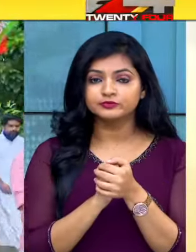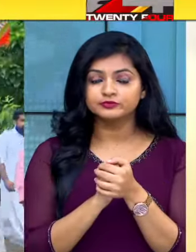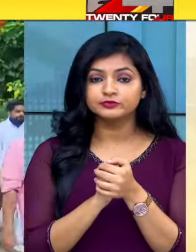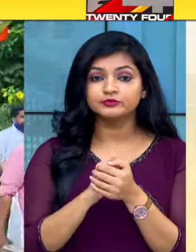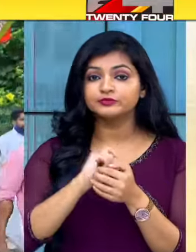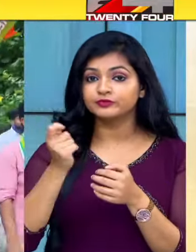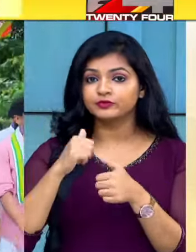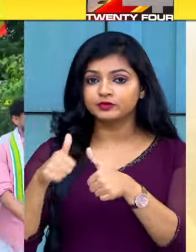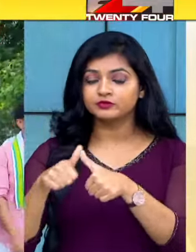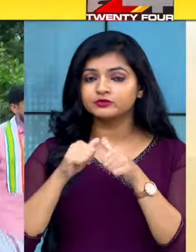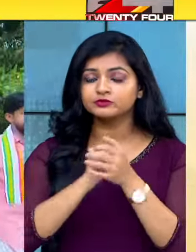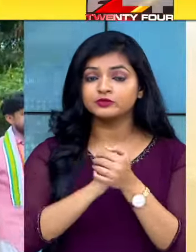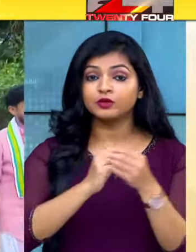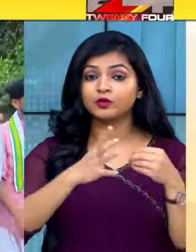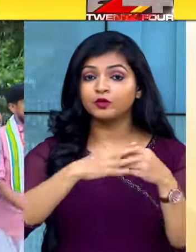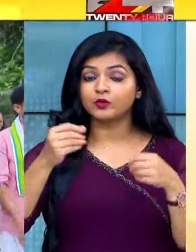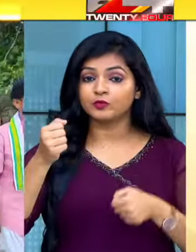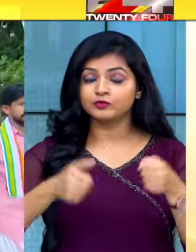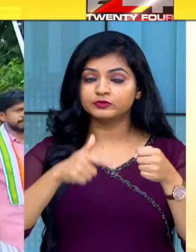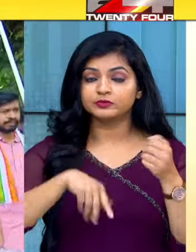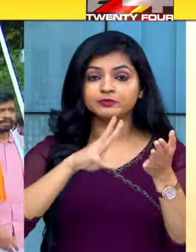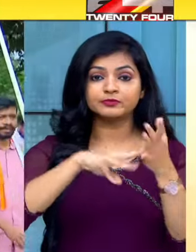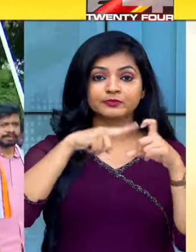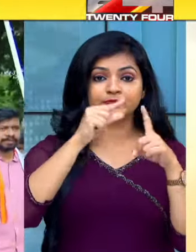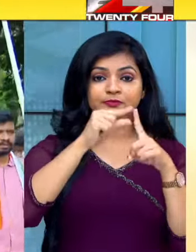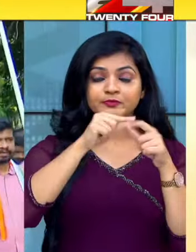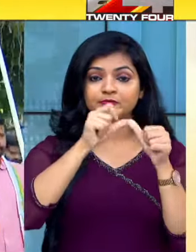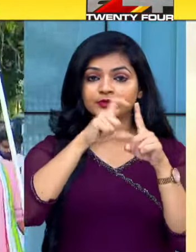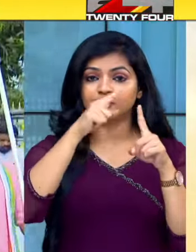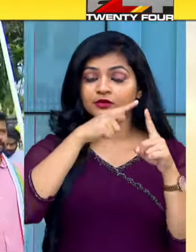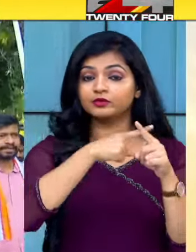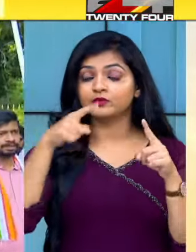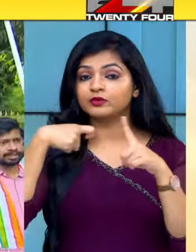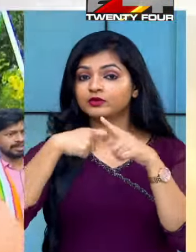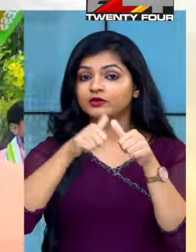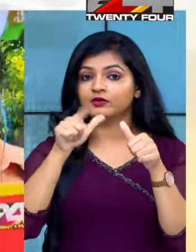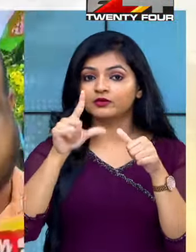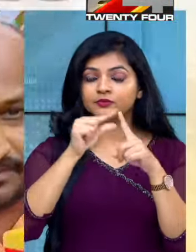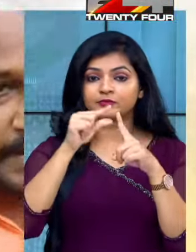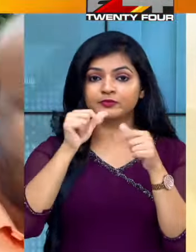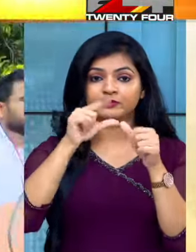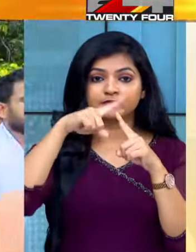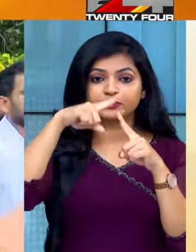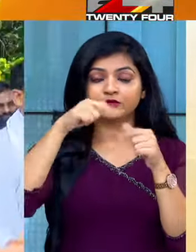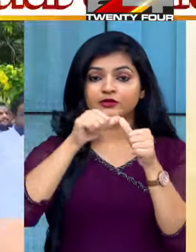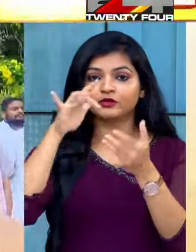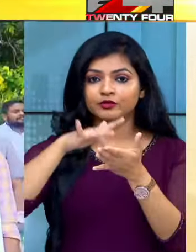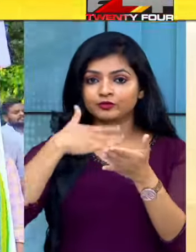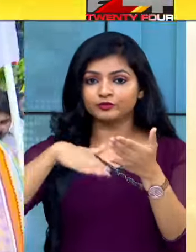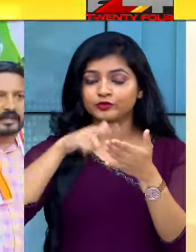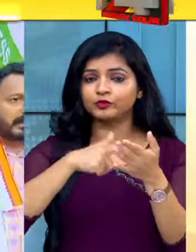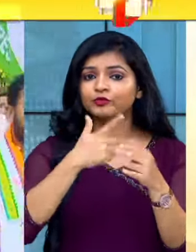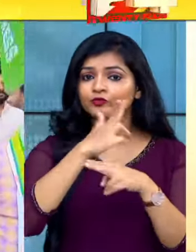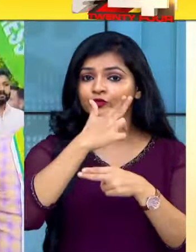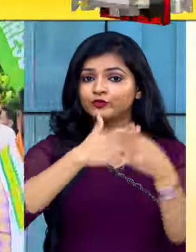പ്രജിൻ, ലോങ് മാർച്ച് മേപ്പാടിയിൽ നിന്ന് കൽപ്പറ്റയിലേക്കാണ്. കൽപ്പറ്റയിൽ നമുക്ക് കാണാൻ കഴിയും, ഇപ്പോൾ പുത്തൂർവയിലെത്താൻ വേണ്ടി പോകുന്നു. നീണ്ട നിര